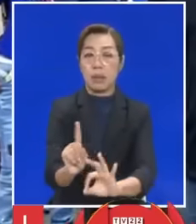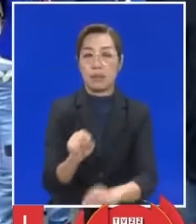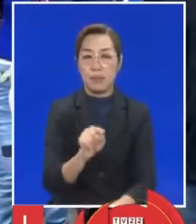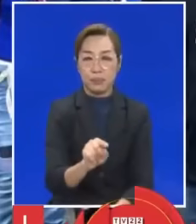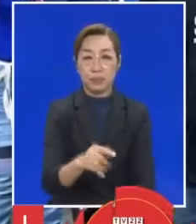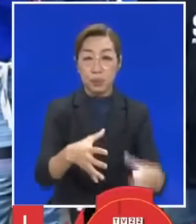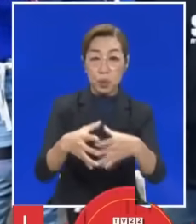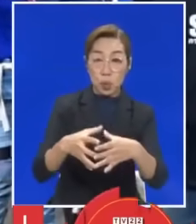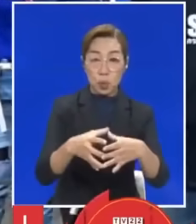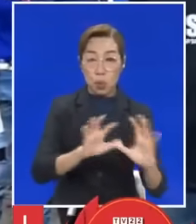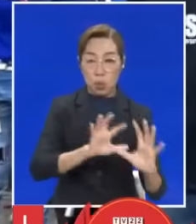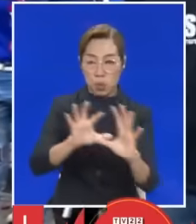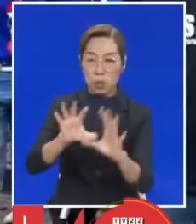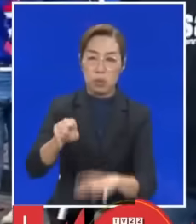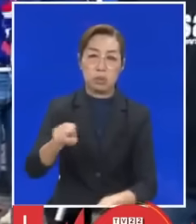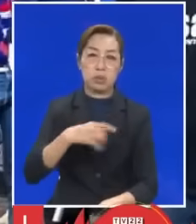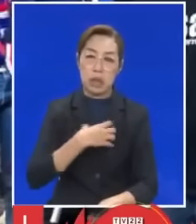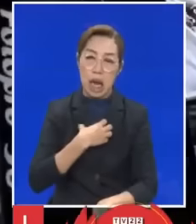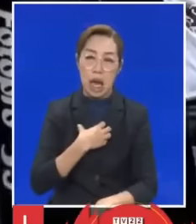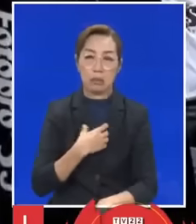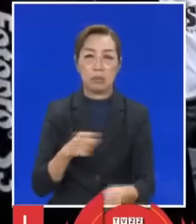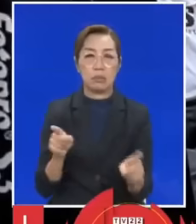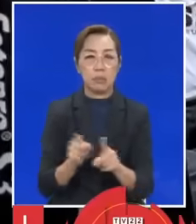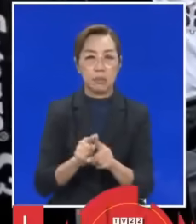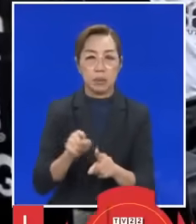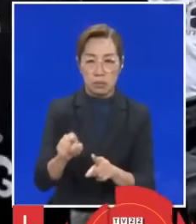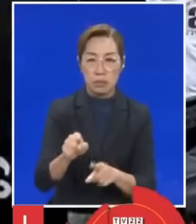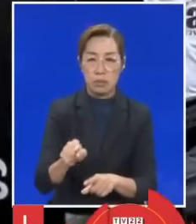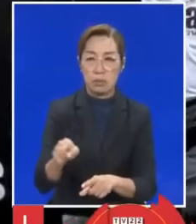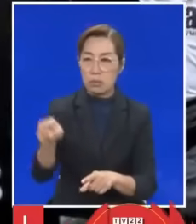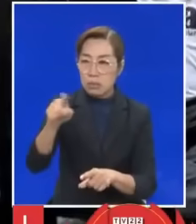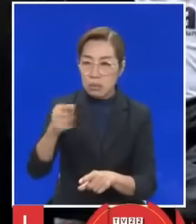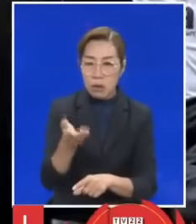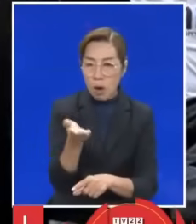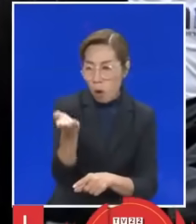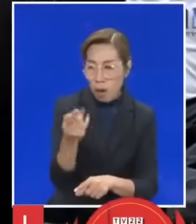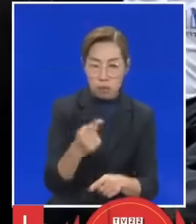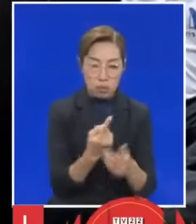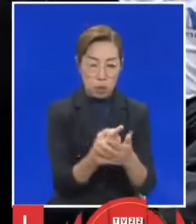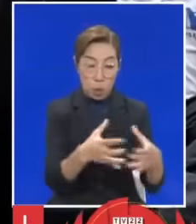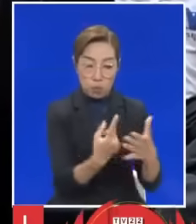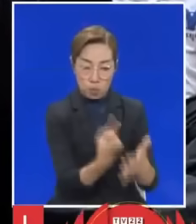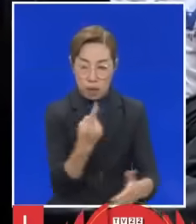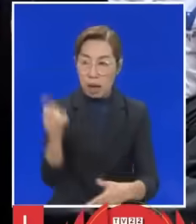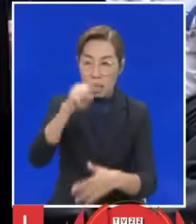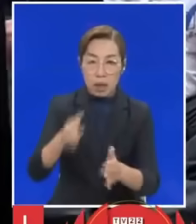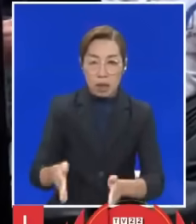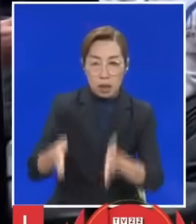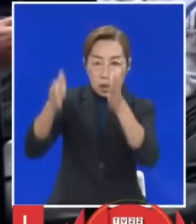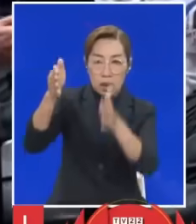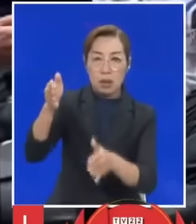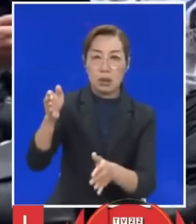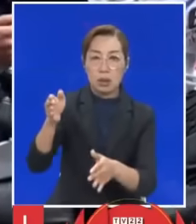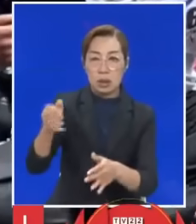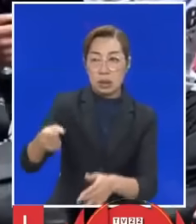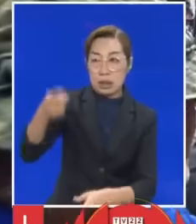เาบอกว่าเคมีความประสงค์ที่เขาจะขึ้นไปเอ่อขอให้ตัวแทนเขึ้นไปชั้น 14แล้วก็อยากจะ